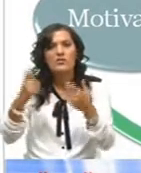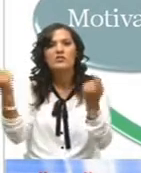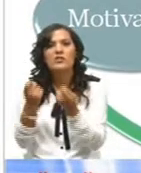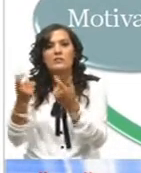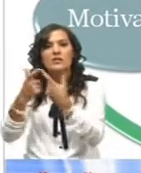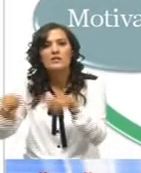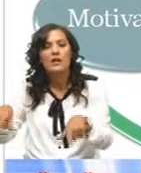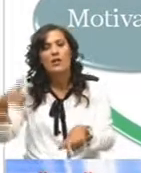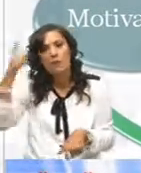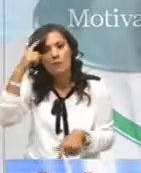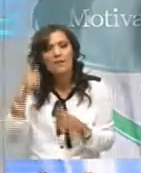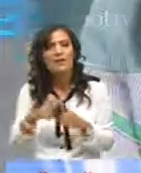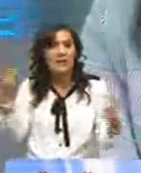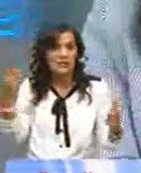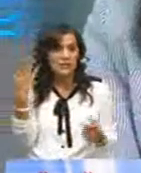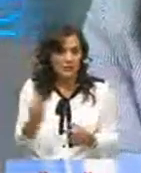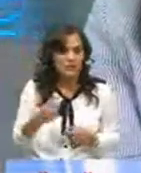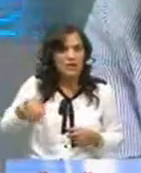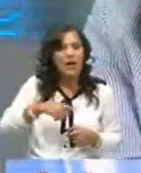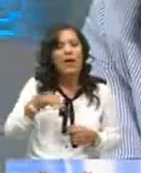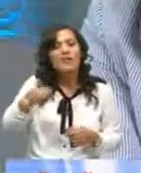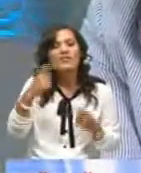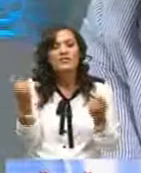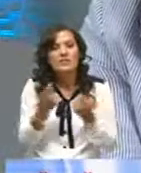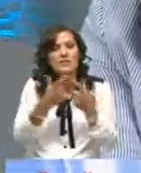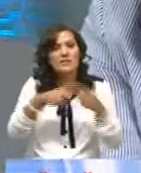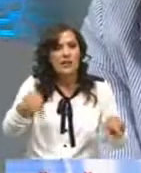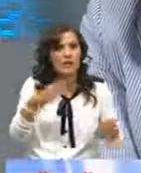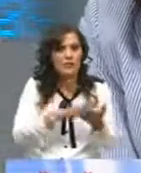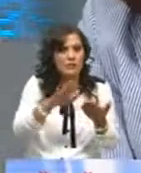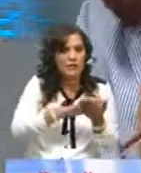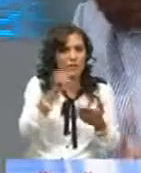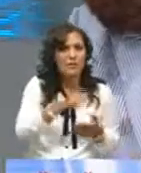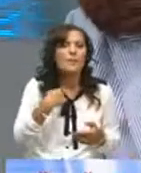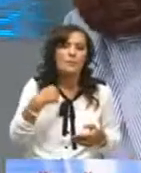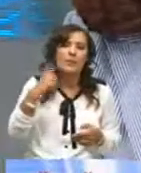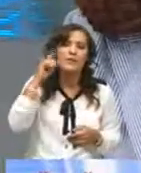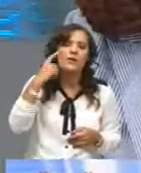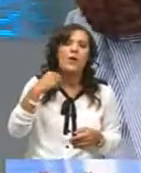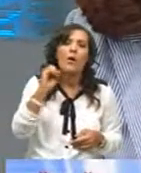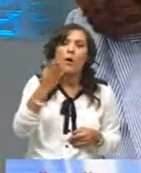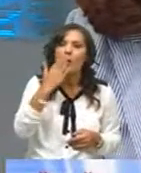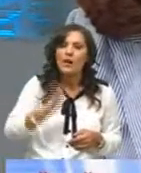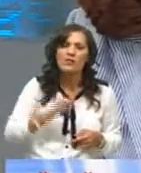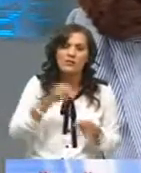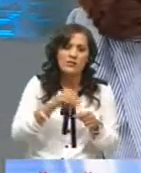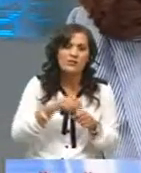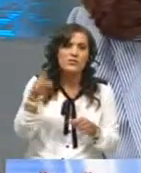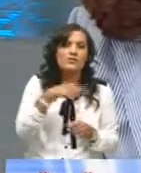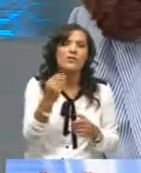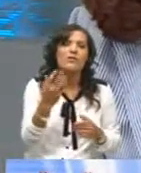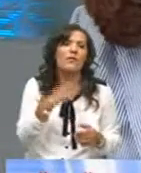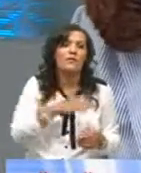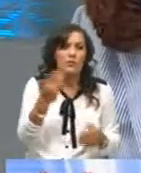çalışma Salonu mantı geliştirirse ne zaman çalışma Salonu şeklinde düzenlense Bence öğrenci çok daha faydalı oluyor